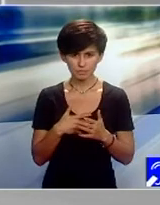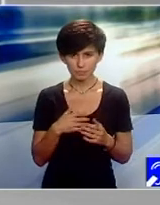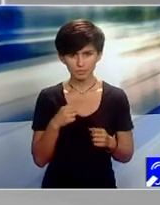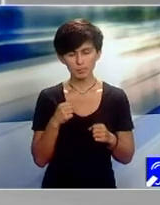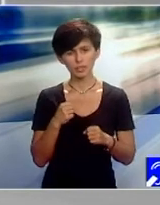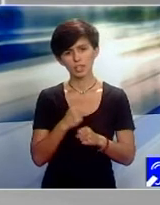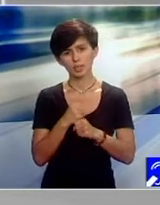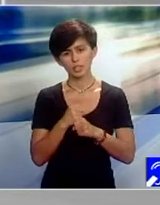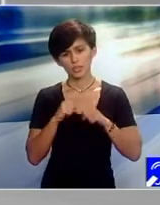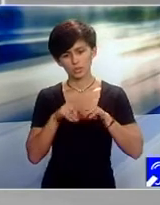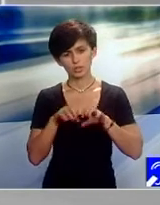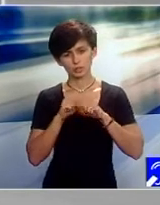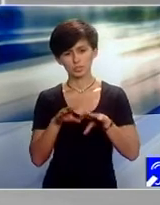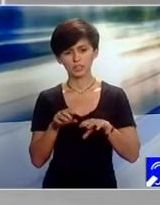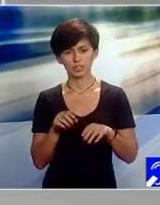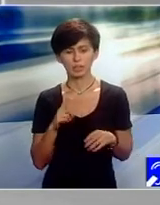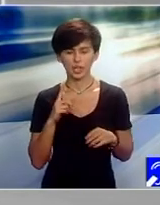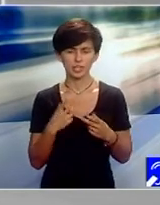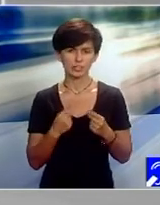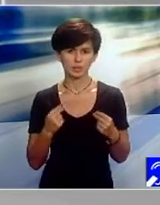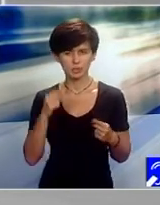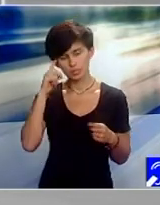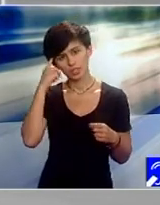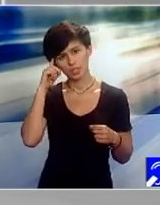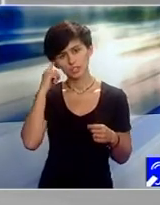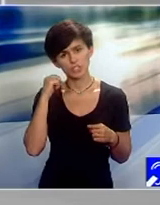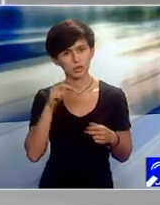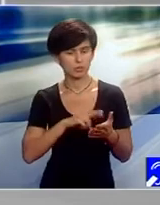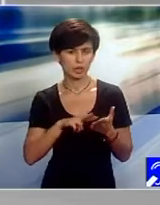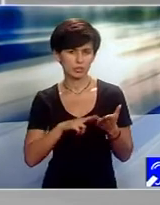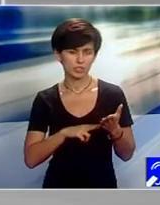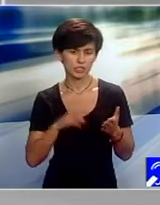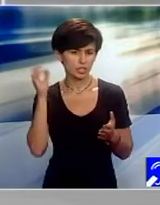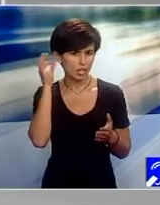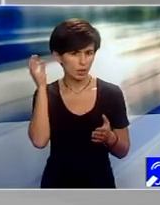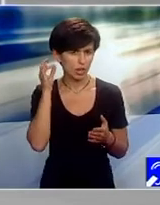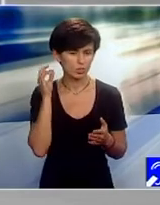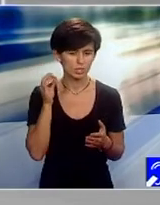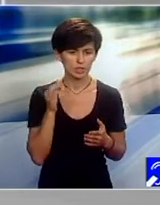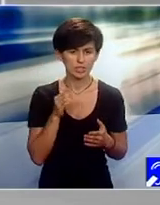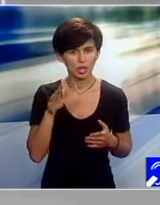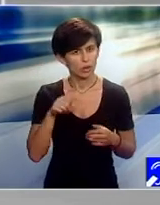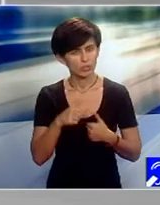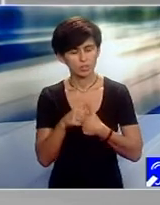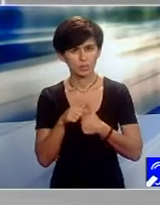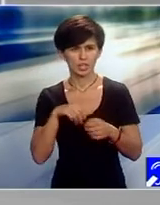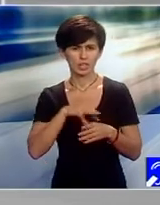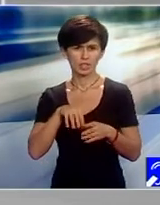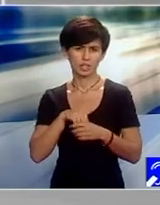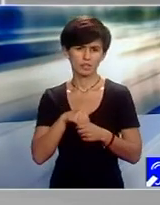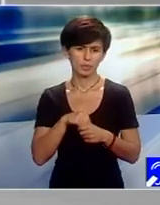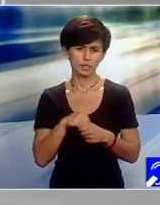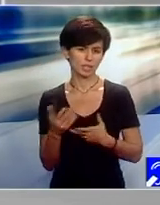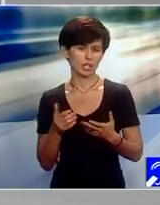majoritatea știau, ori din mass media, ori au citit, ori au avut persoane în familie sau prieteni care au avut această boală și atunci au